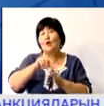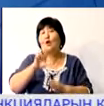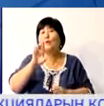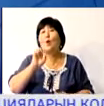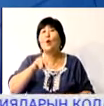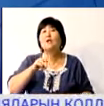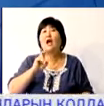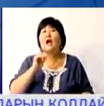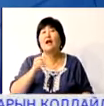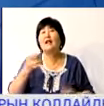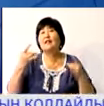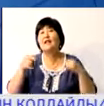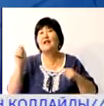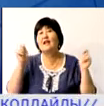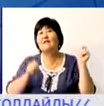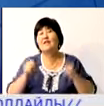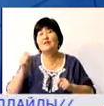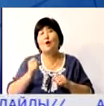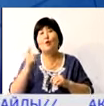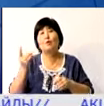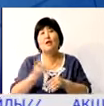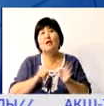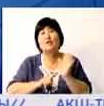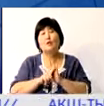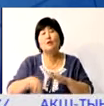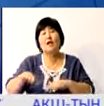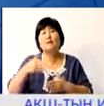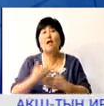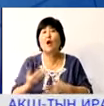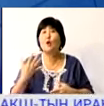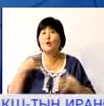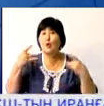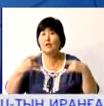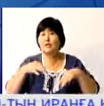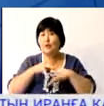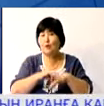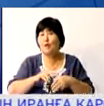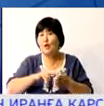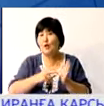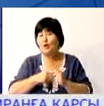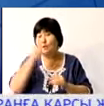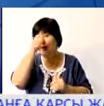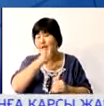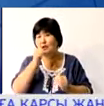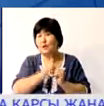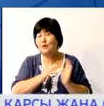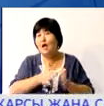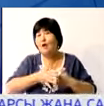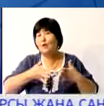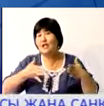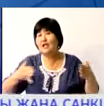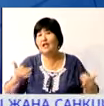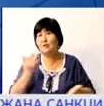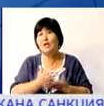Ботақан телефестивалі биыл 11-ші мәрте өтті. Облыстың ақпарат айнасы Қызылорда телеарнасы ұйымдастырған жобаның жылы өткен сайын ауқымы кеңейіп